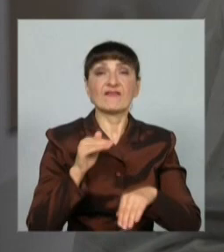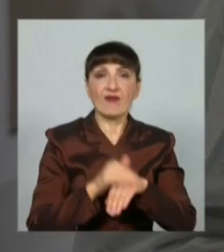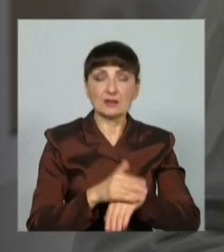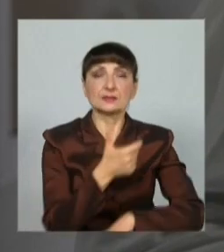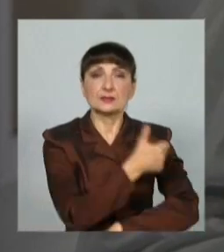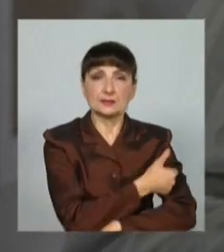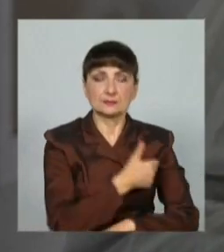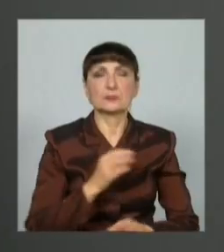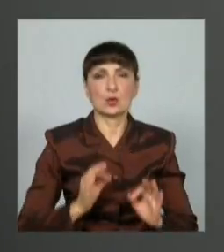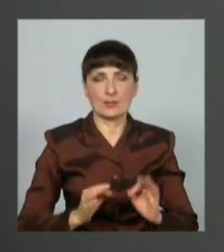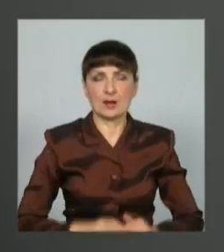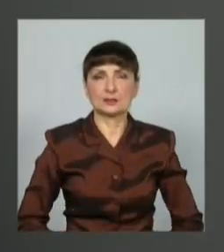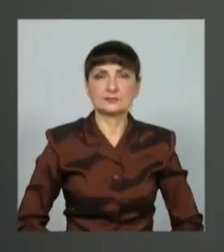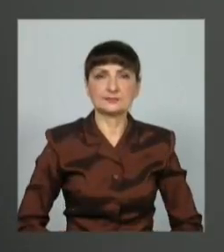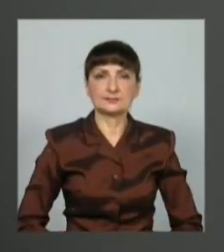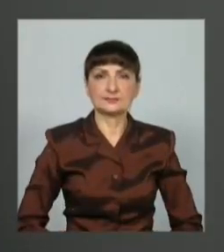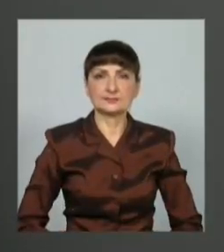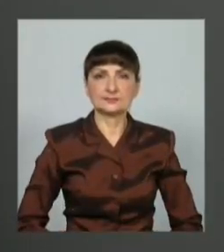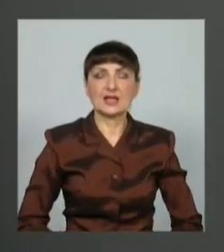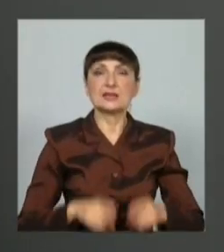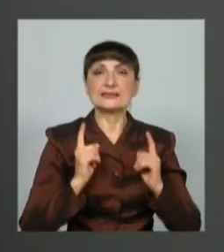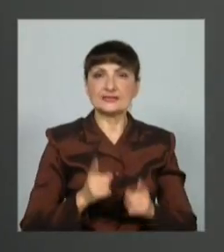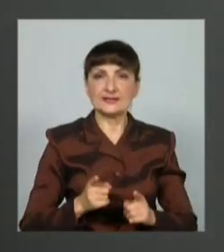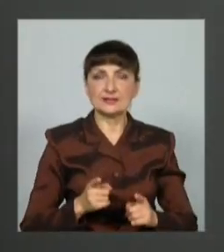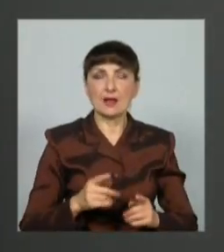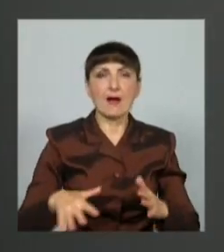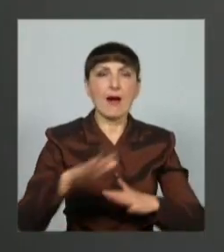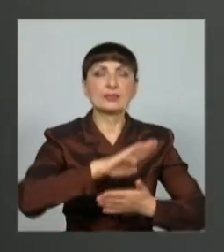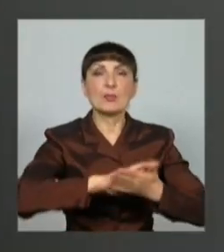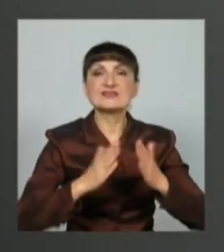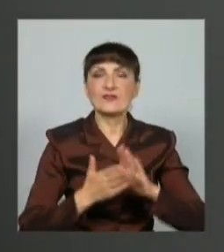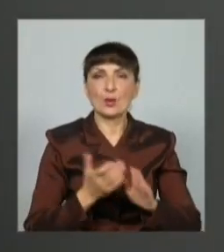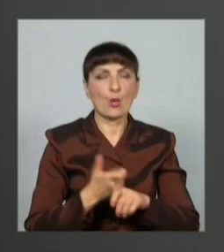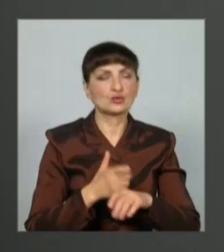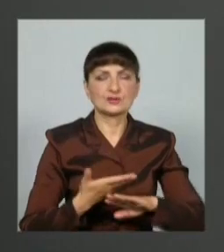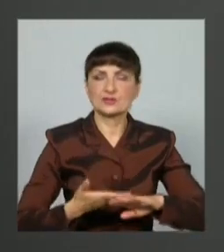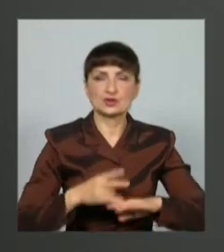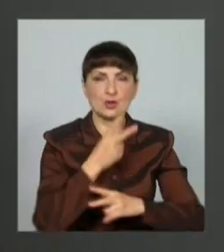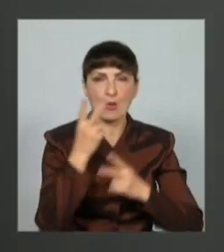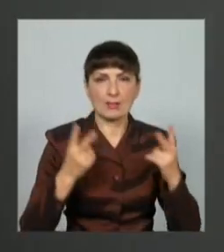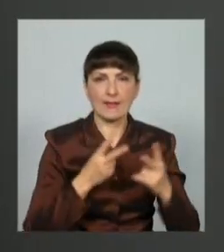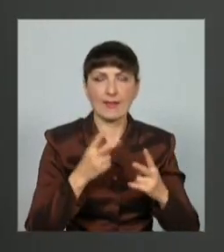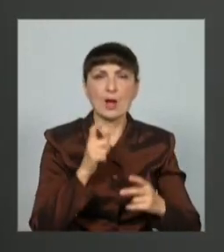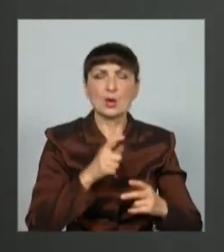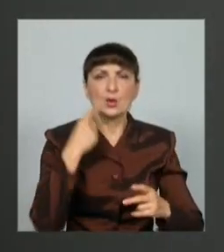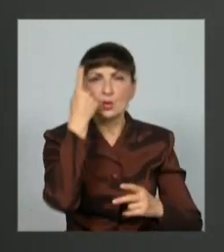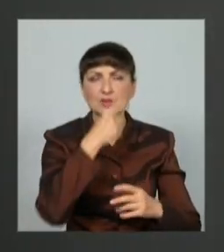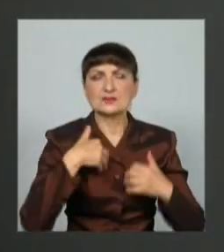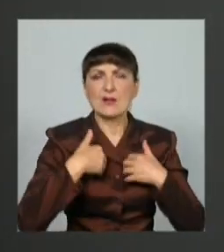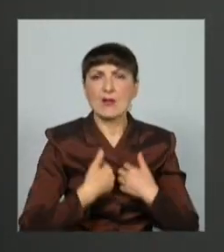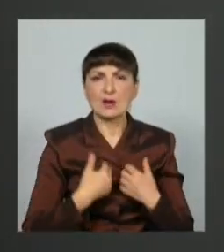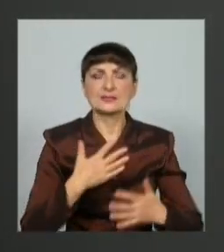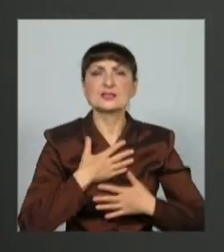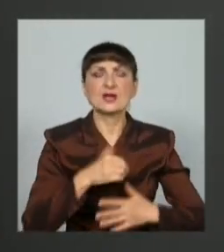действенности принимаемых мер. Действительно, атмосфера в красной зоне очень тяжелая. Изможденные лица людей, не